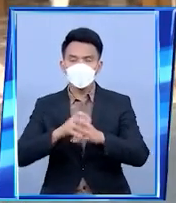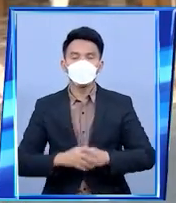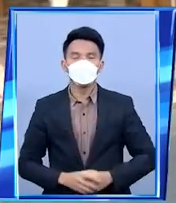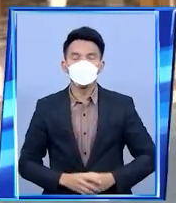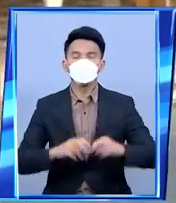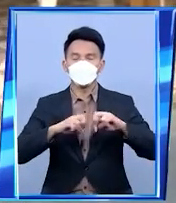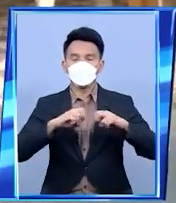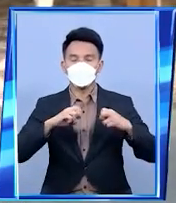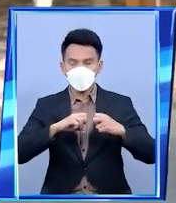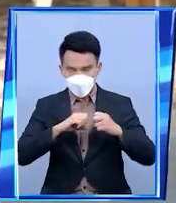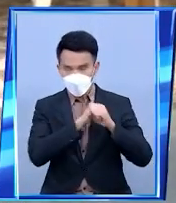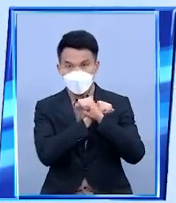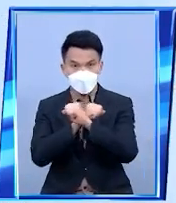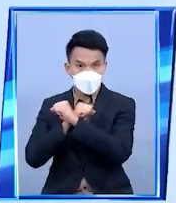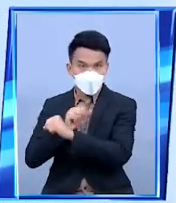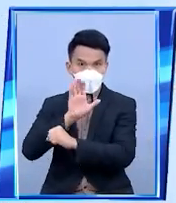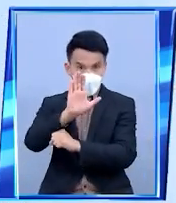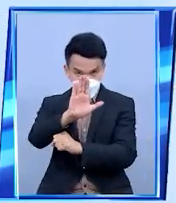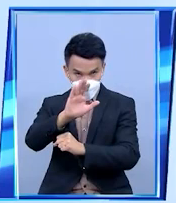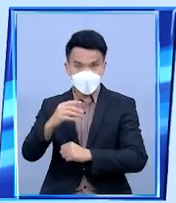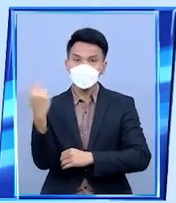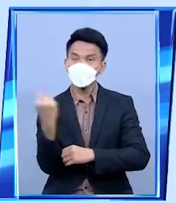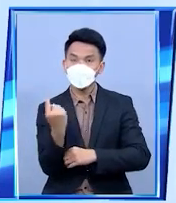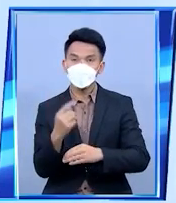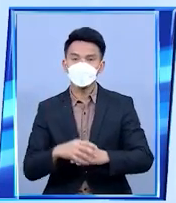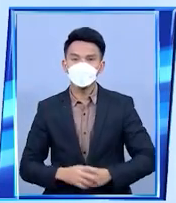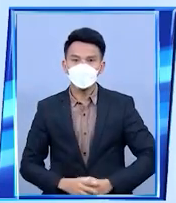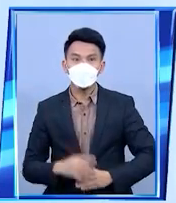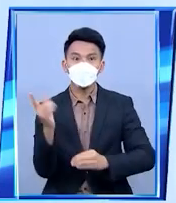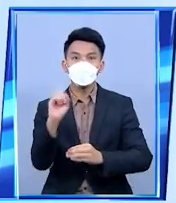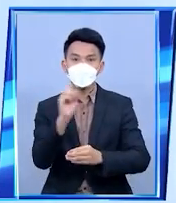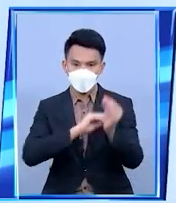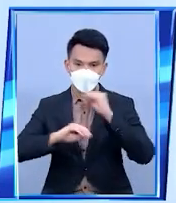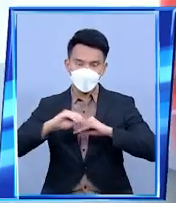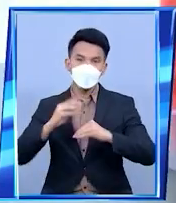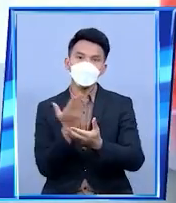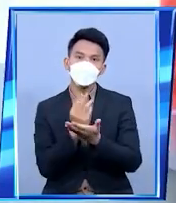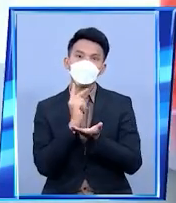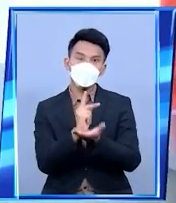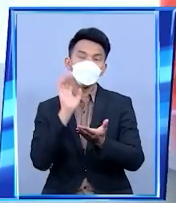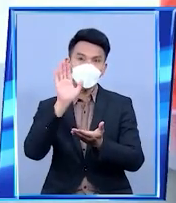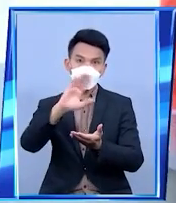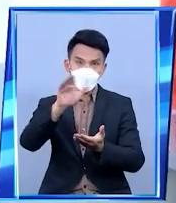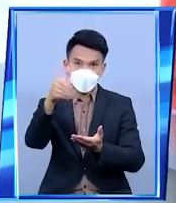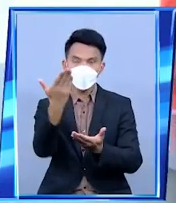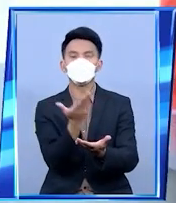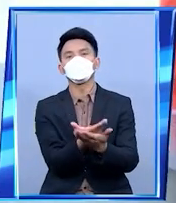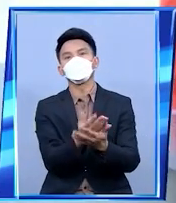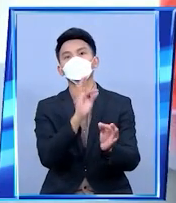การแย่งสภาพคล่องภายในประเทศกับภาคเอกชนก็ถือว่าเป็นการเพิ่มแหล่งเงินทุนระยะยาวนะคะประหยัดภาระ